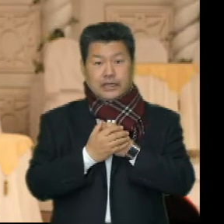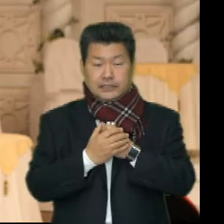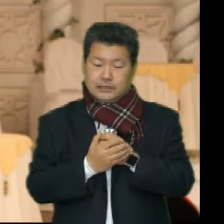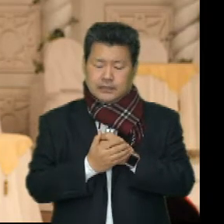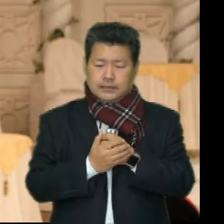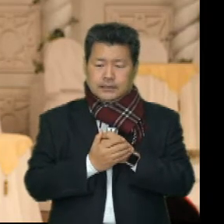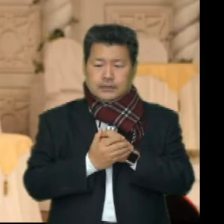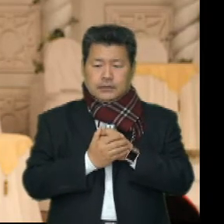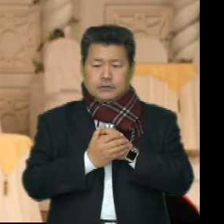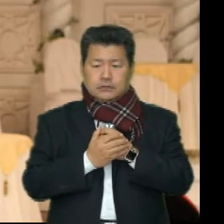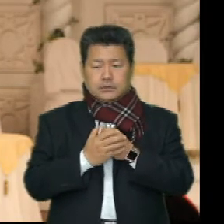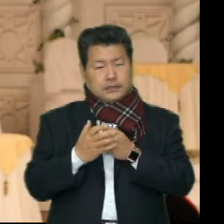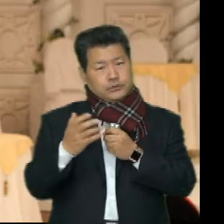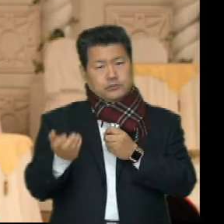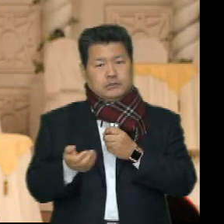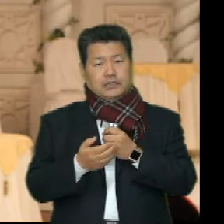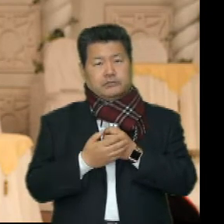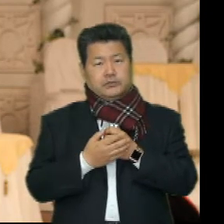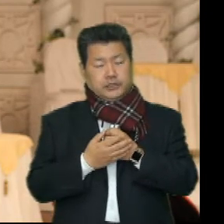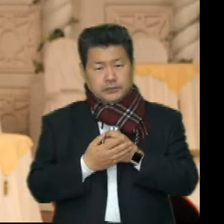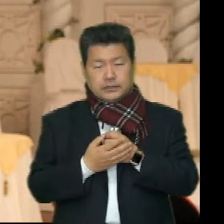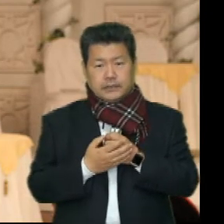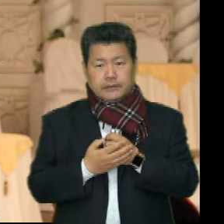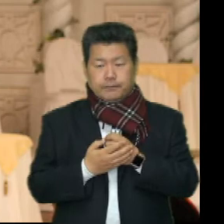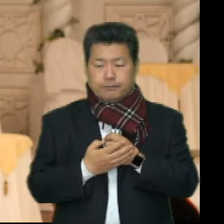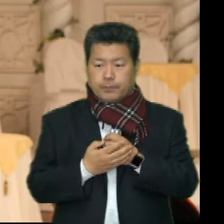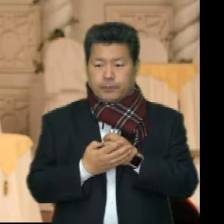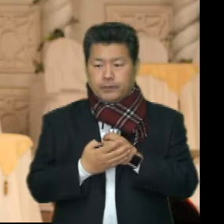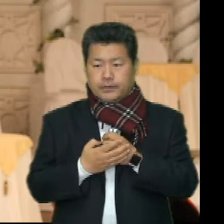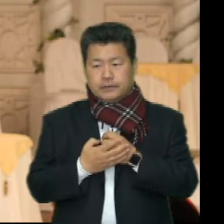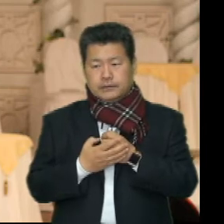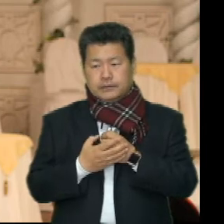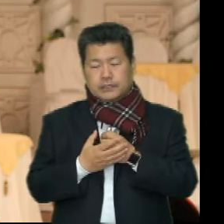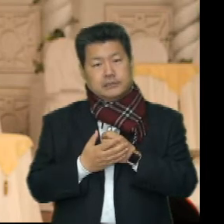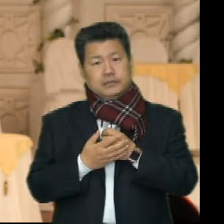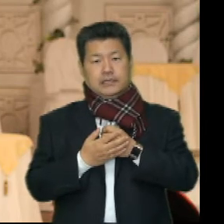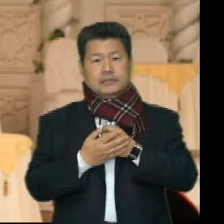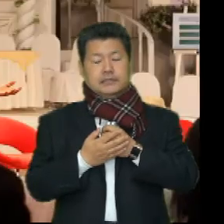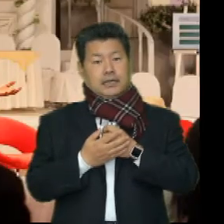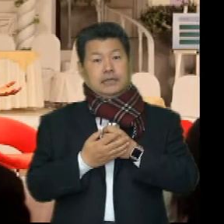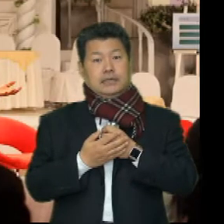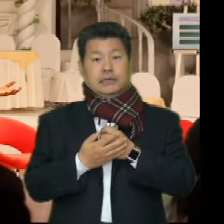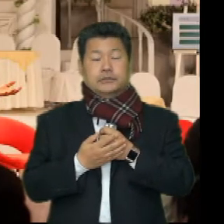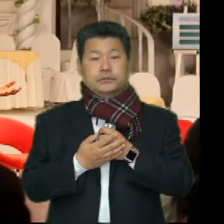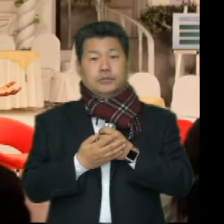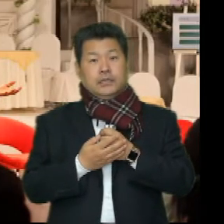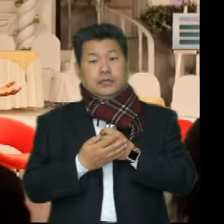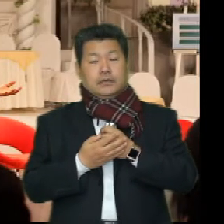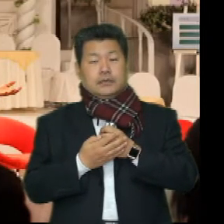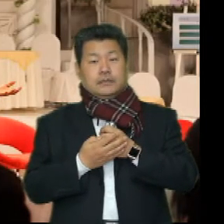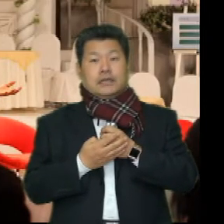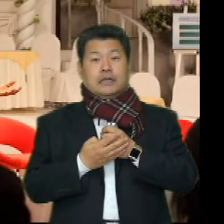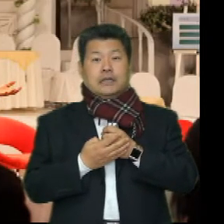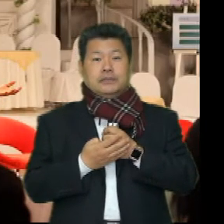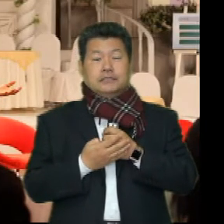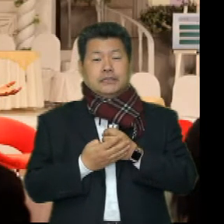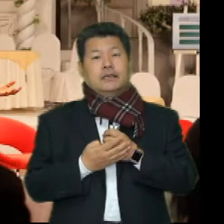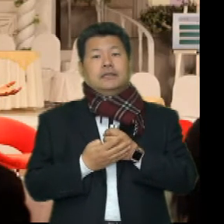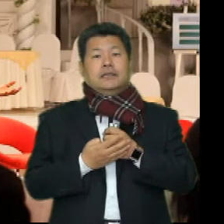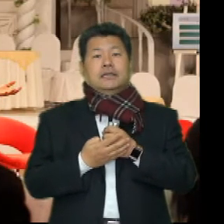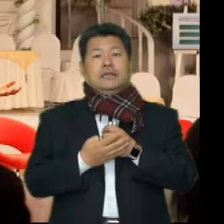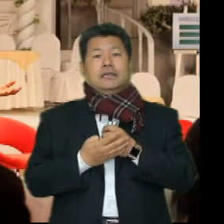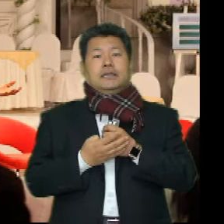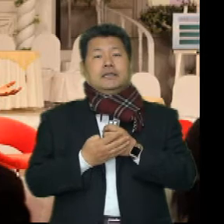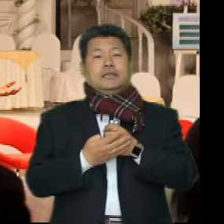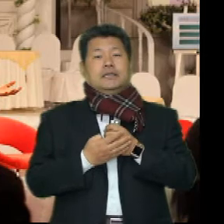설사하고 뭐 이런 것도 아닌데 그걸 나 충분히 말씀을 드렸는데 왜 이렇게 겁을 냈을까 해가지고 생각을